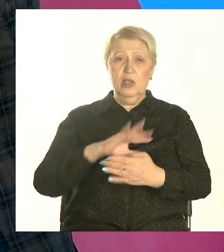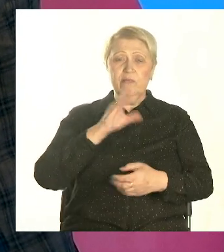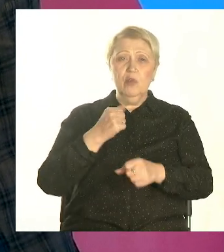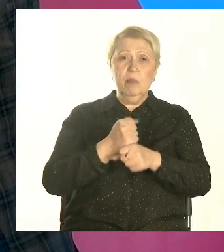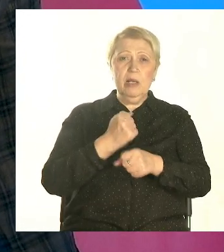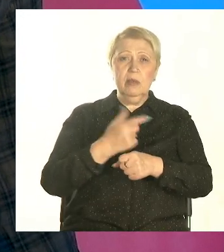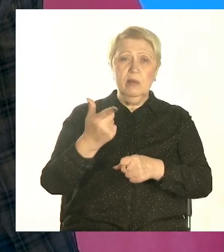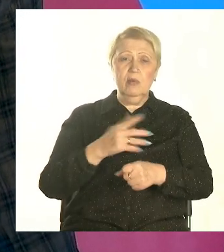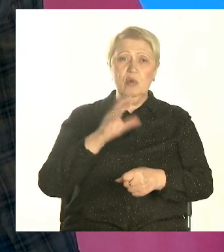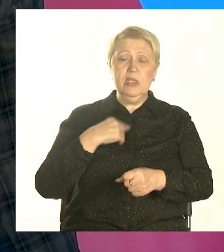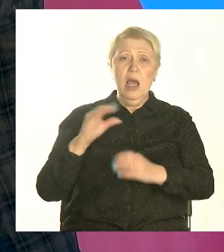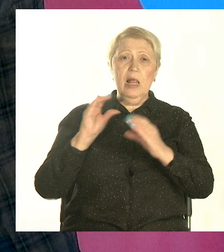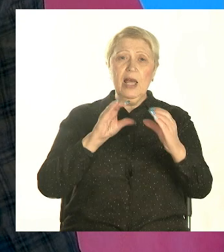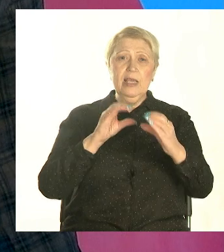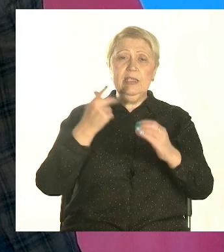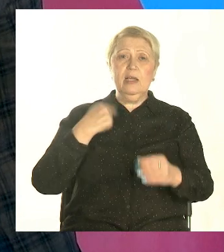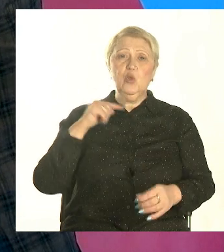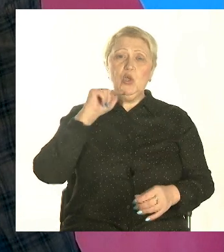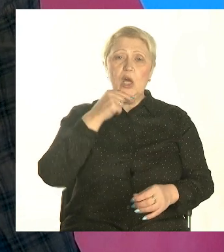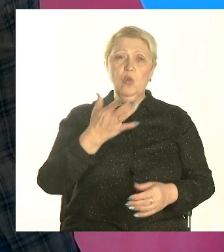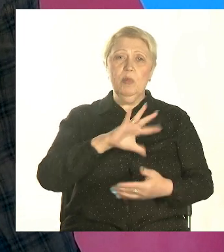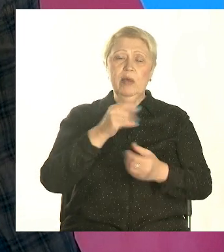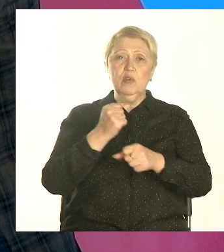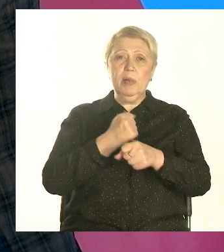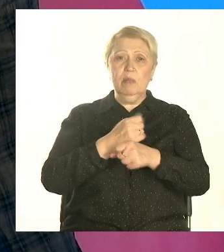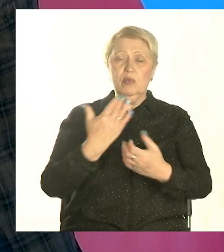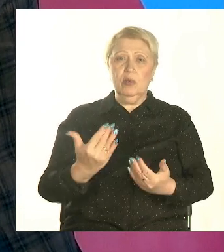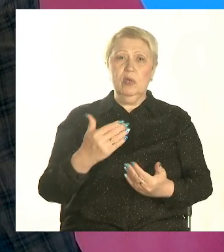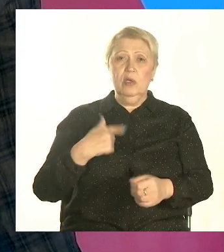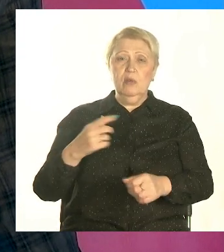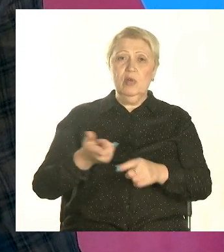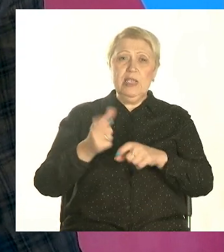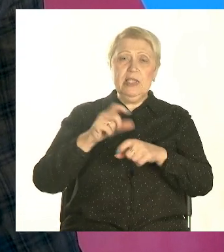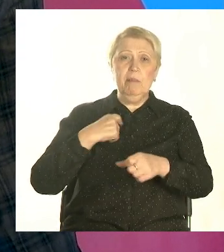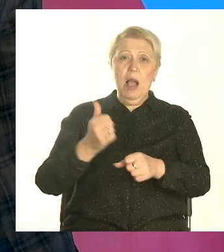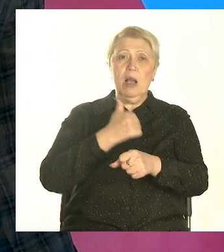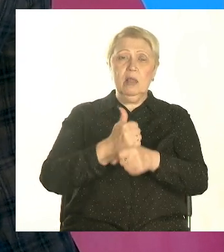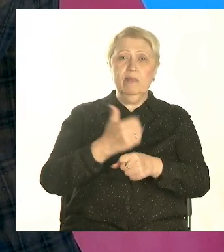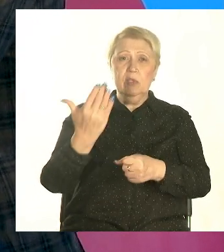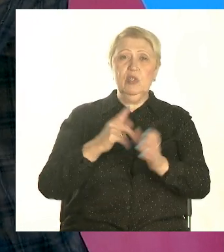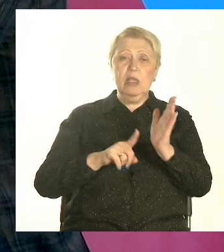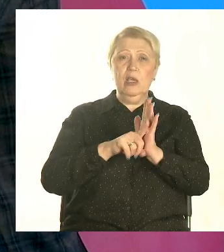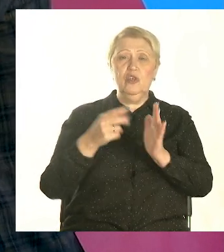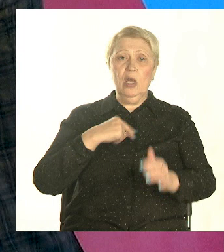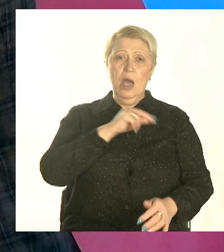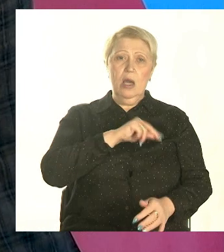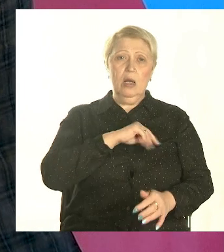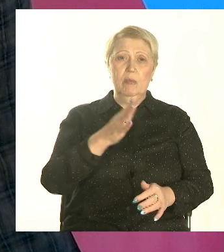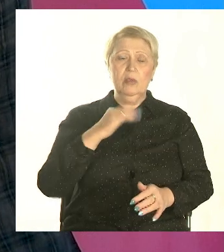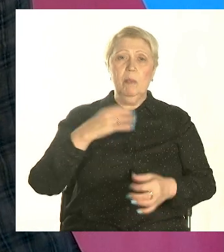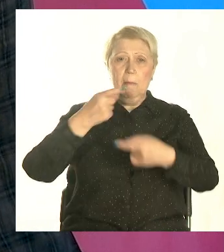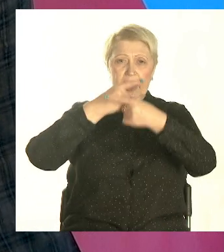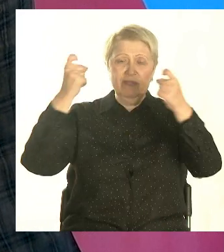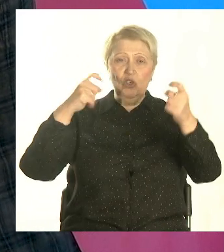их логистику, экономику. И что самое главное, нами сейчас уже начата работа по